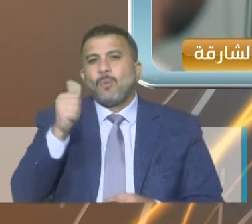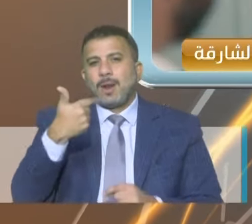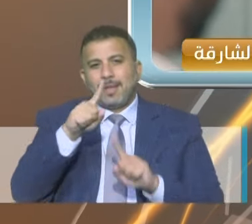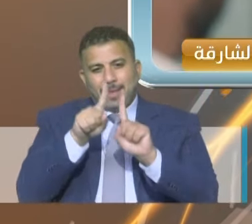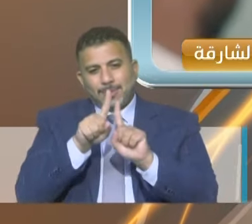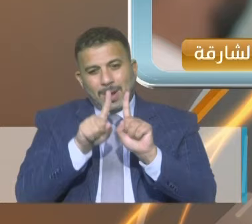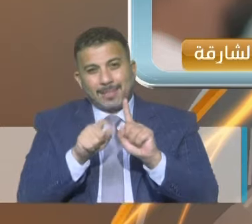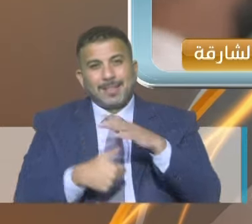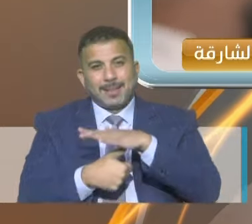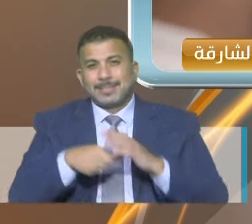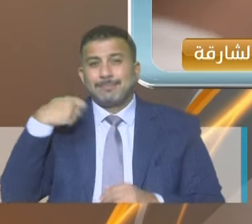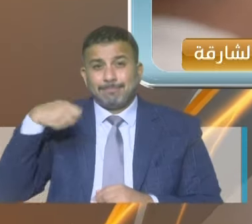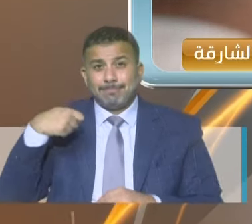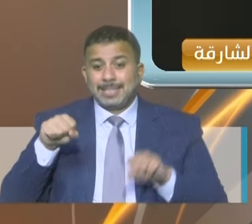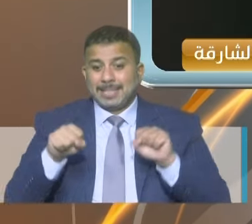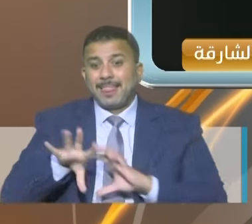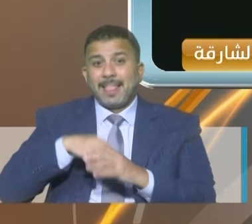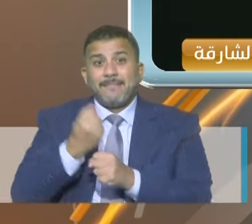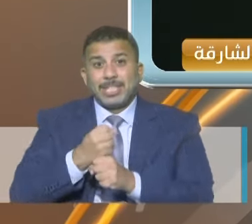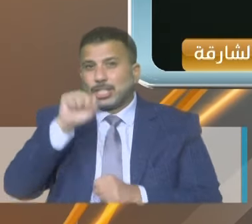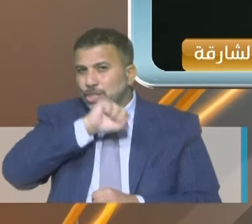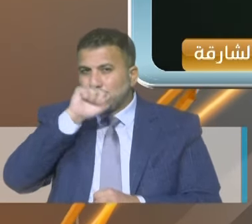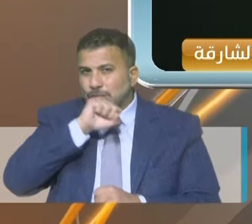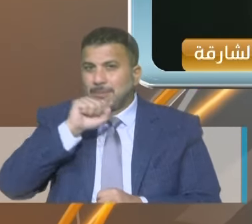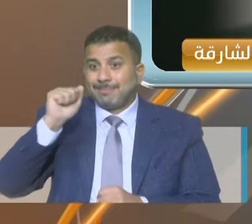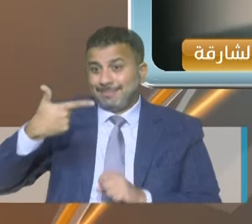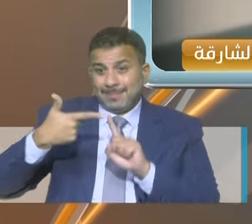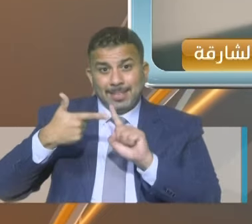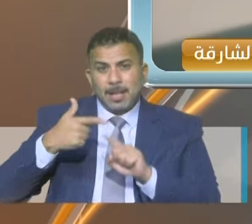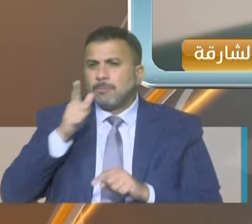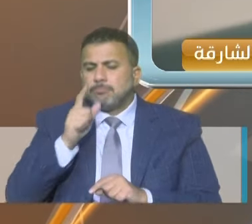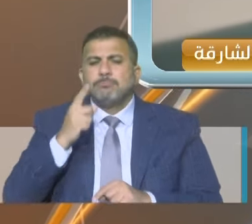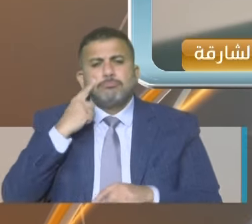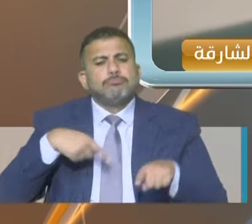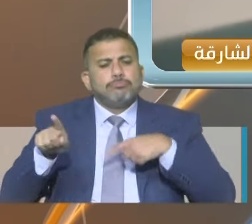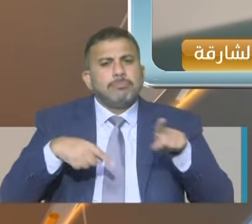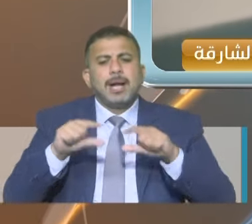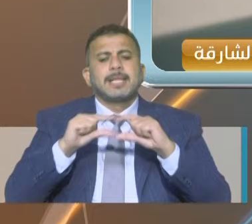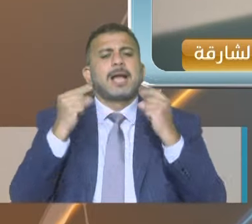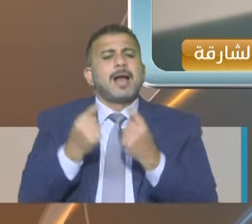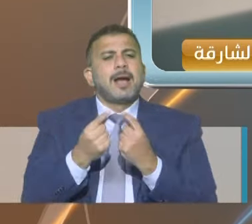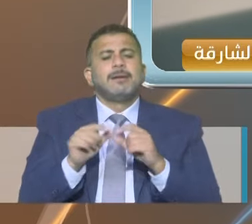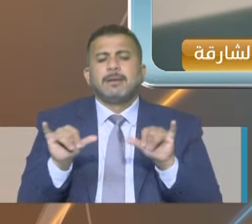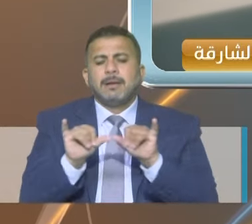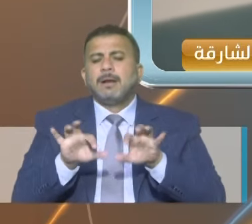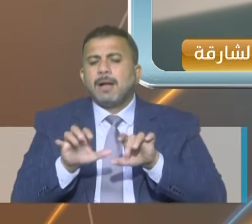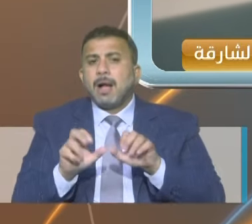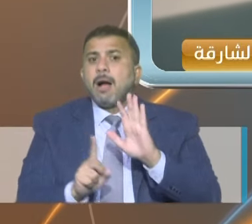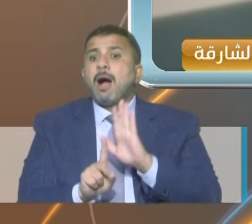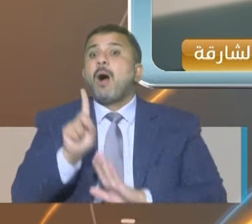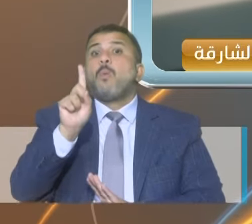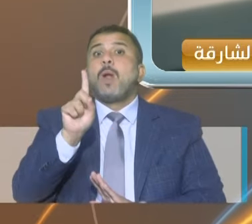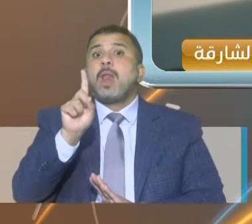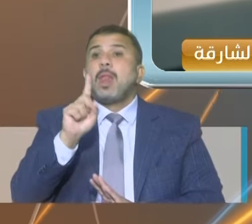سلطان القاسمي ولي العهد رئيس المجلس التنفيذي لإمارة الشارقة. تميز الدائرة بجاهزية رقمية تعد